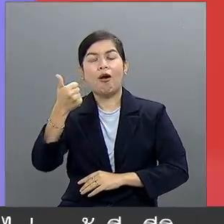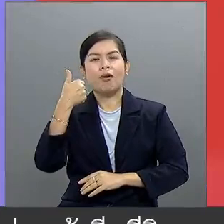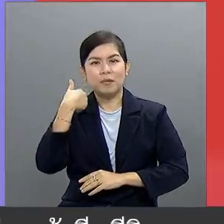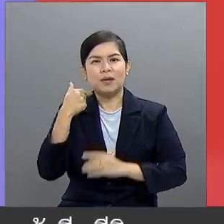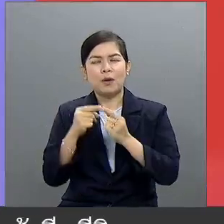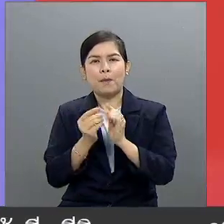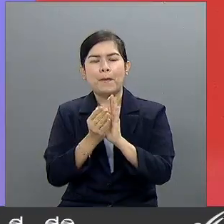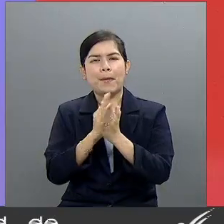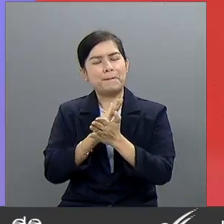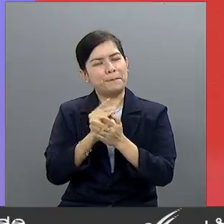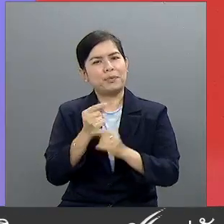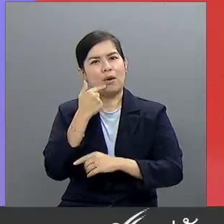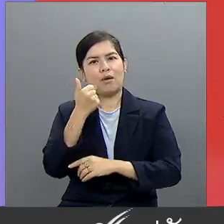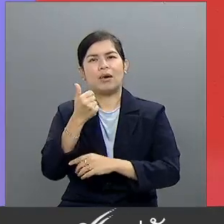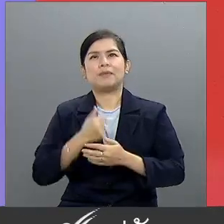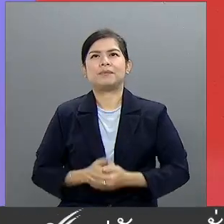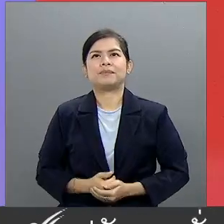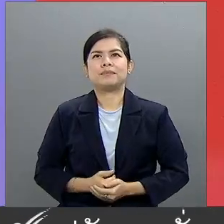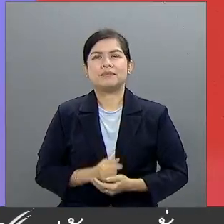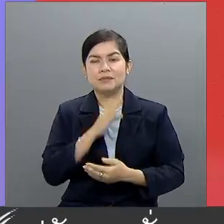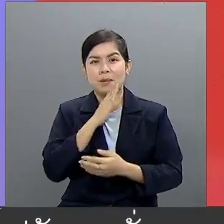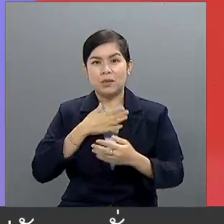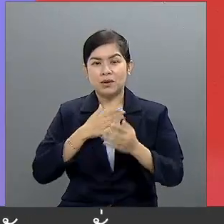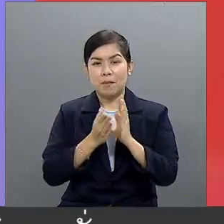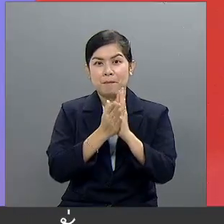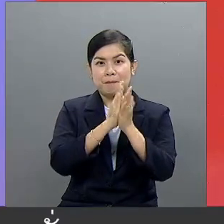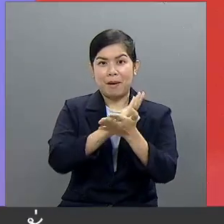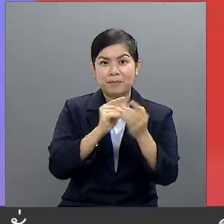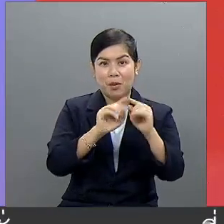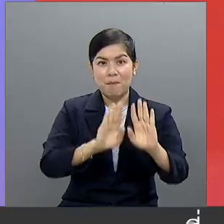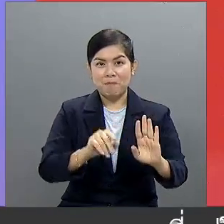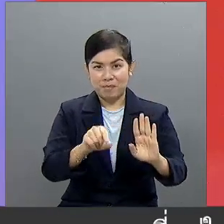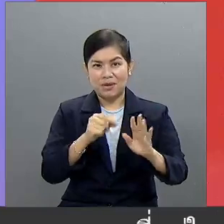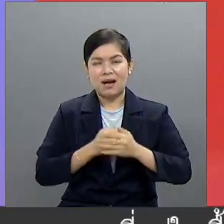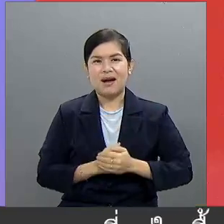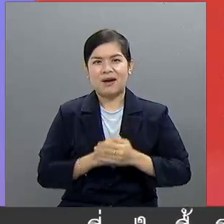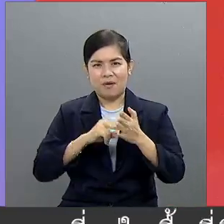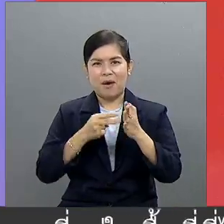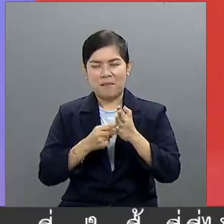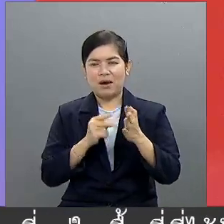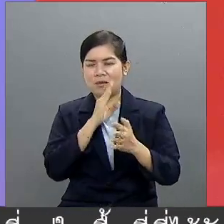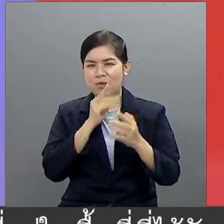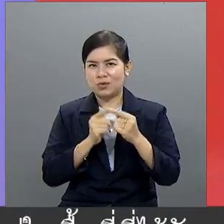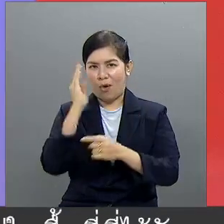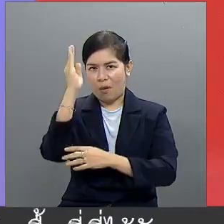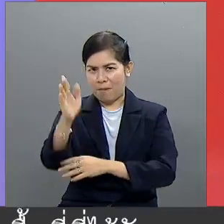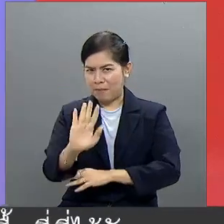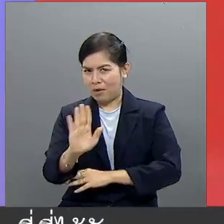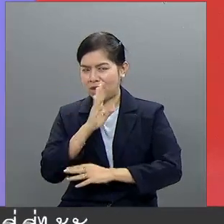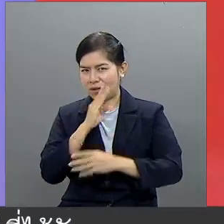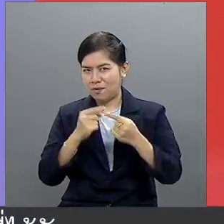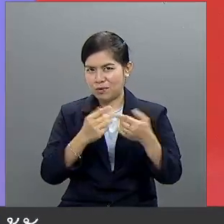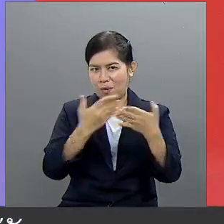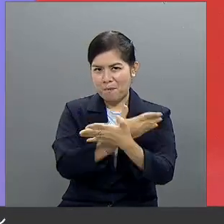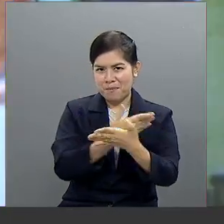าดนี้เนี่ยเดินออกจากสตูดิโอไปเจอพี่แววนี่แ วว บอกว่า คราว น ี้ ไม่ต ้ องเชิญพี่มาแล้วนะคะถ้าเกิดว่าคุณป้างกับคุณต๊อปจะเปลี่ยนเมนูของพี่ซะขนาด